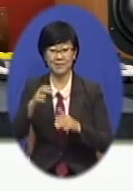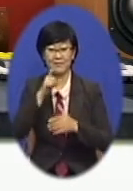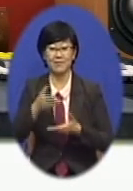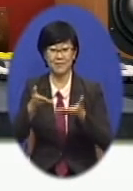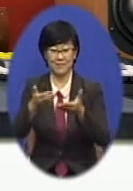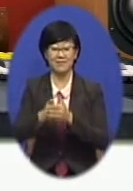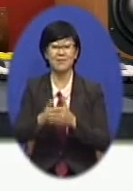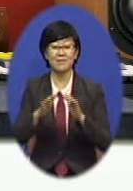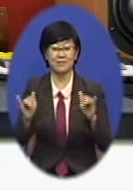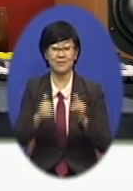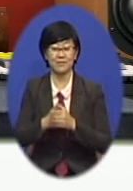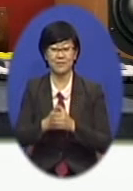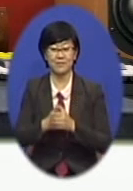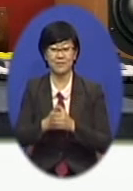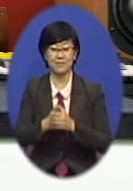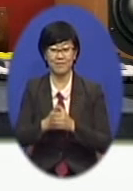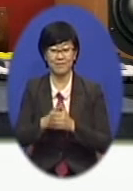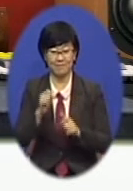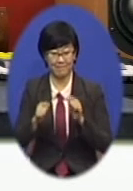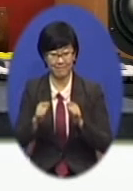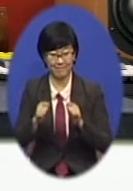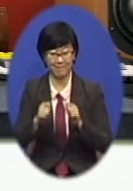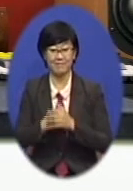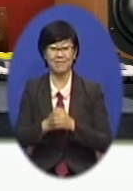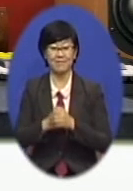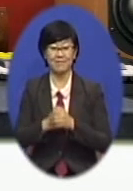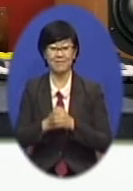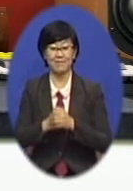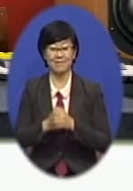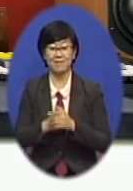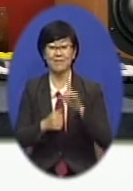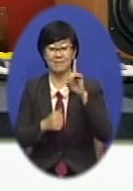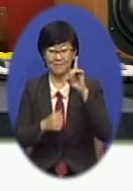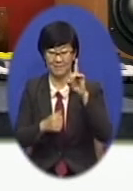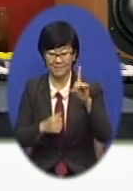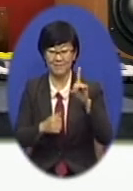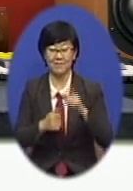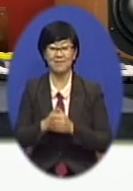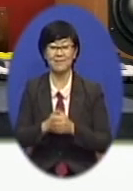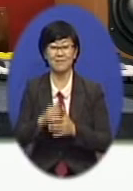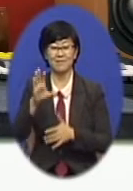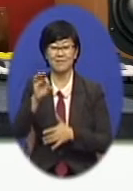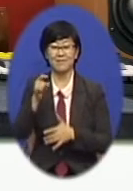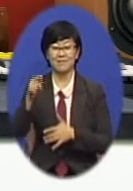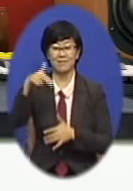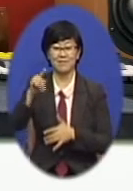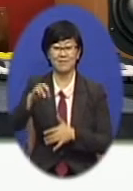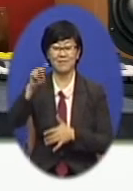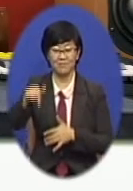엑기스를 받으실 분입니다. 오늘의 장원, 오늘의 오늘의 장원입니다. 참가 번호